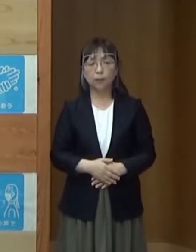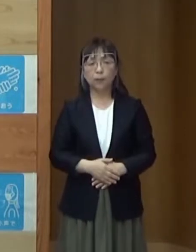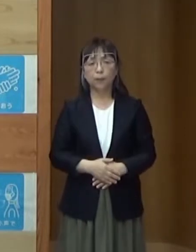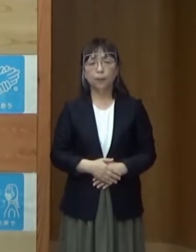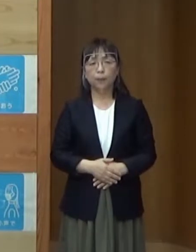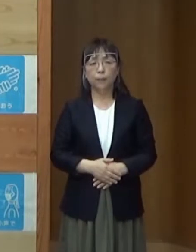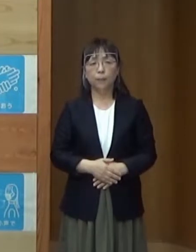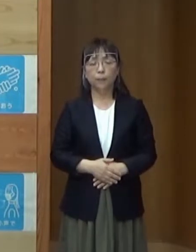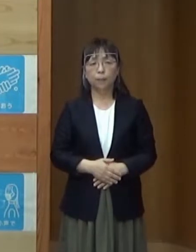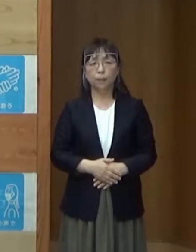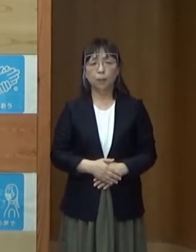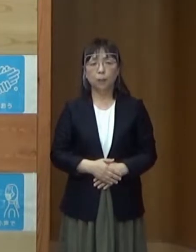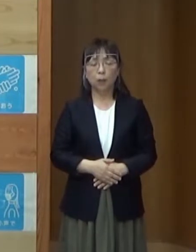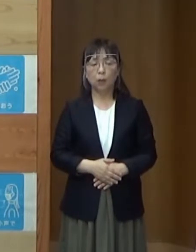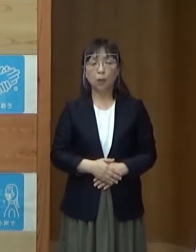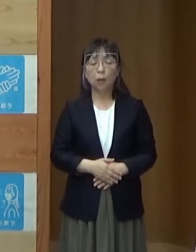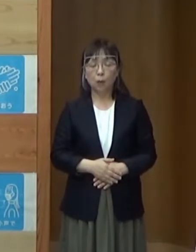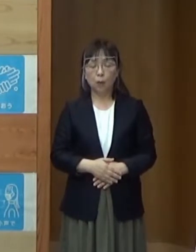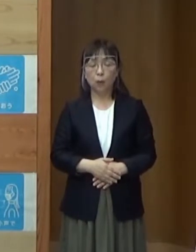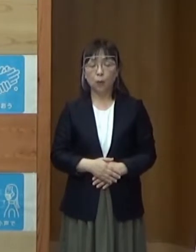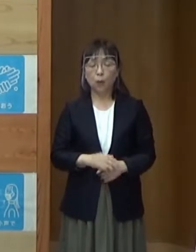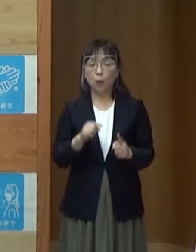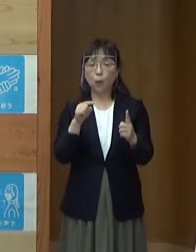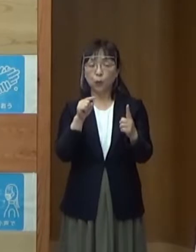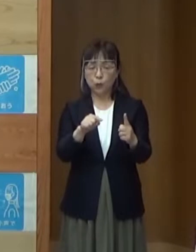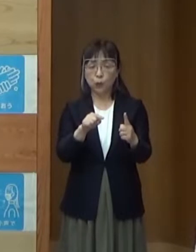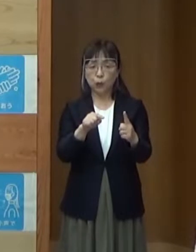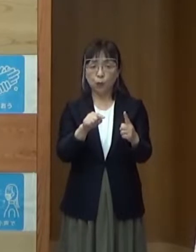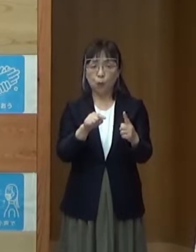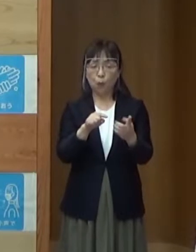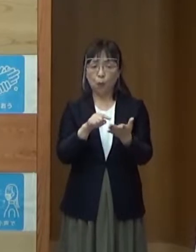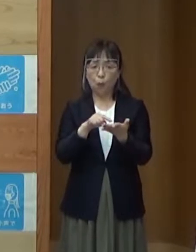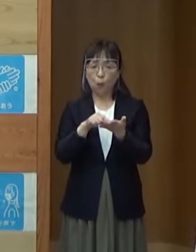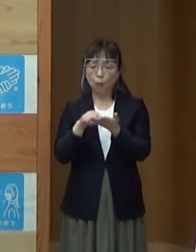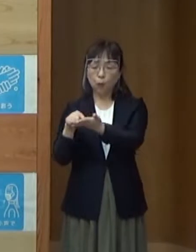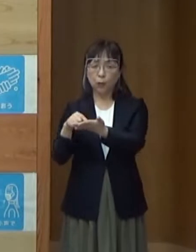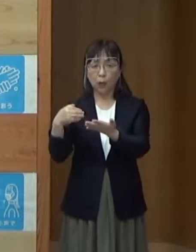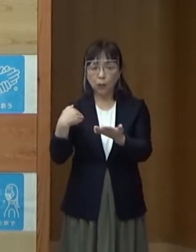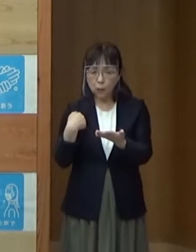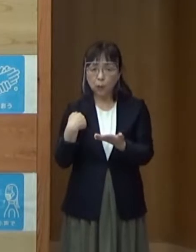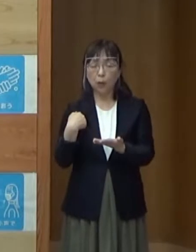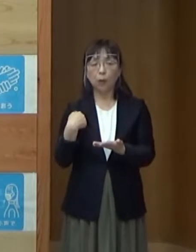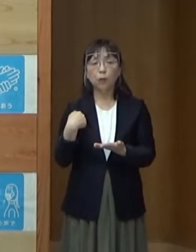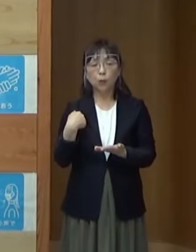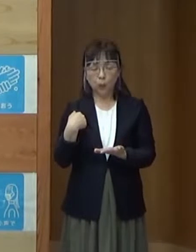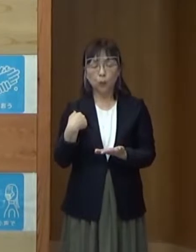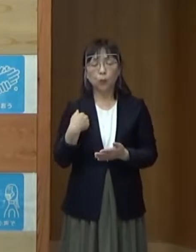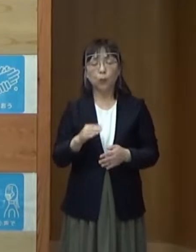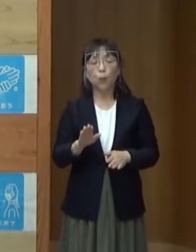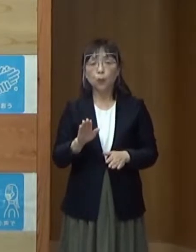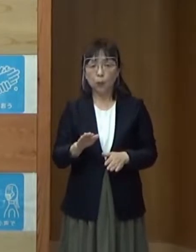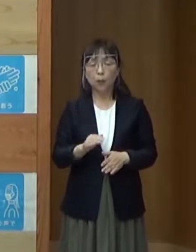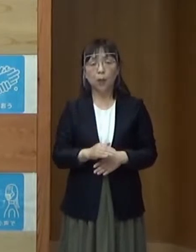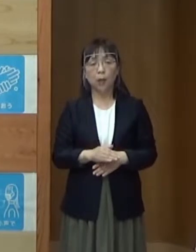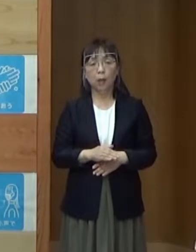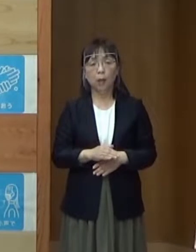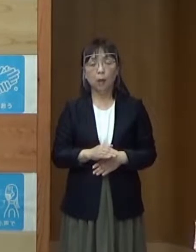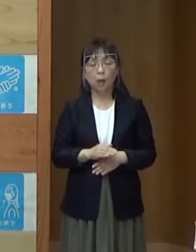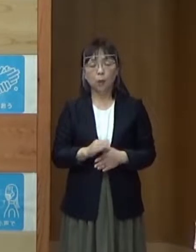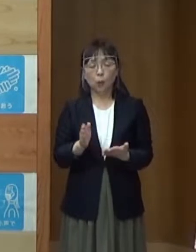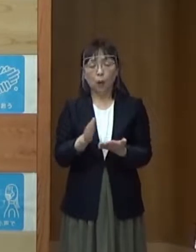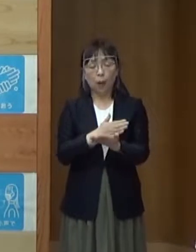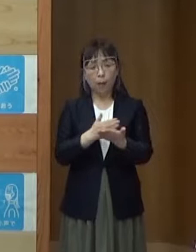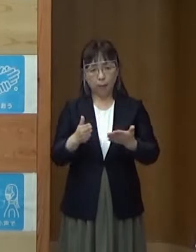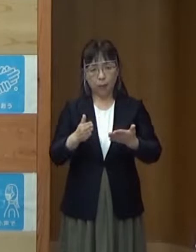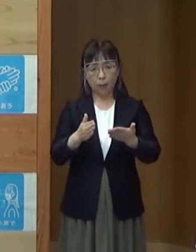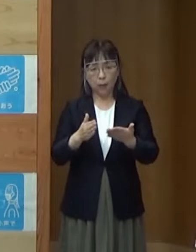げます。このまん延防止等重点措置の要請が必要だということで、どのような視点で判断